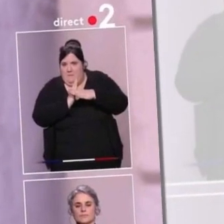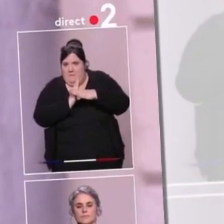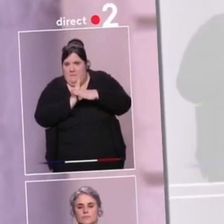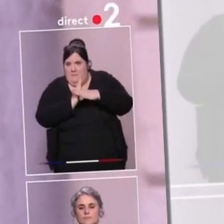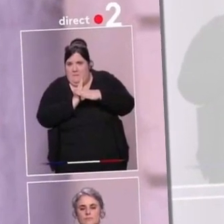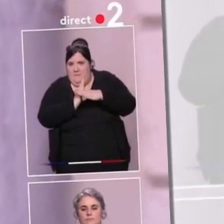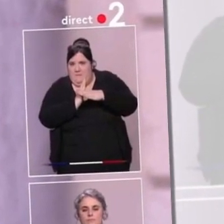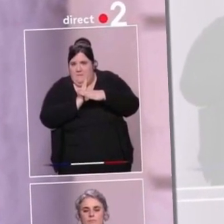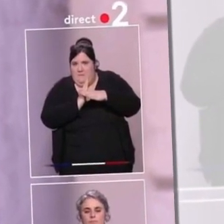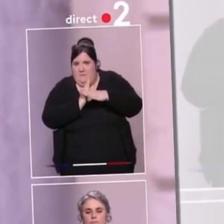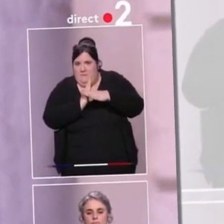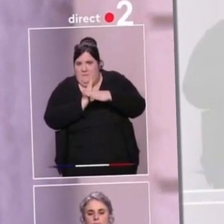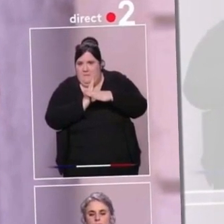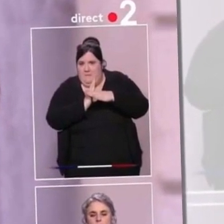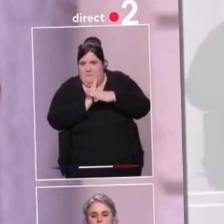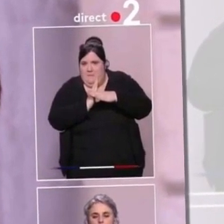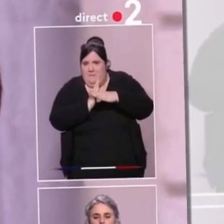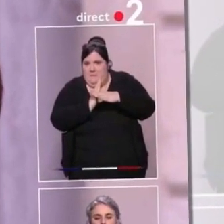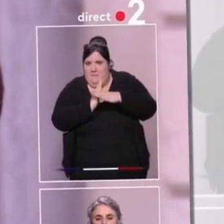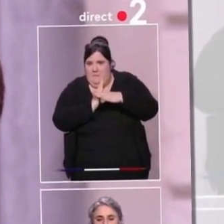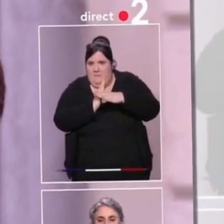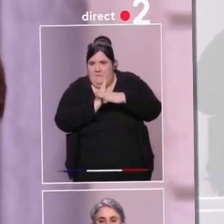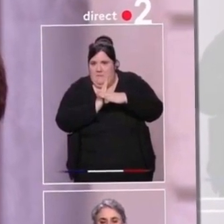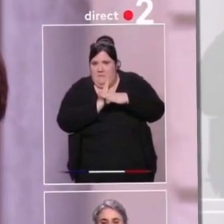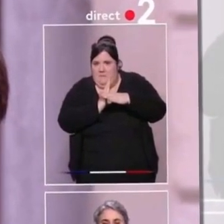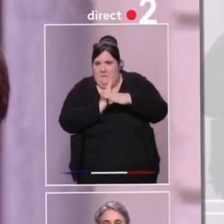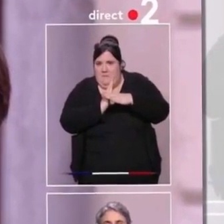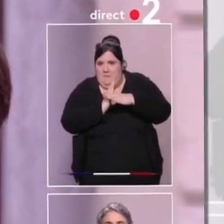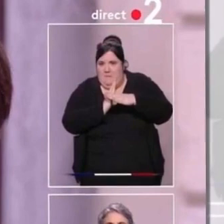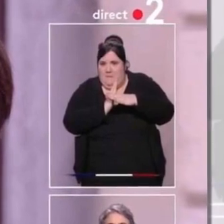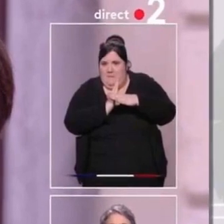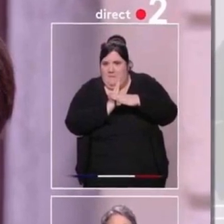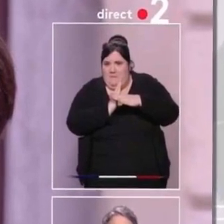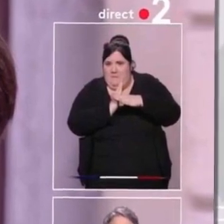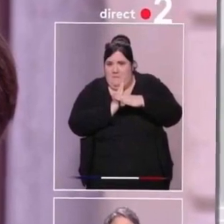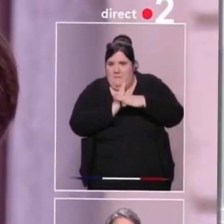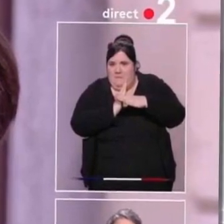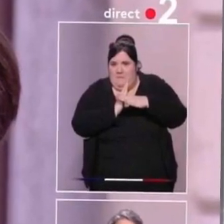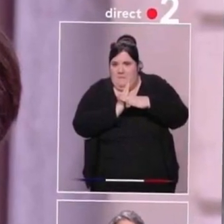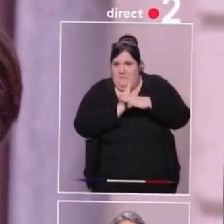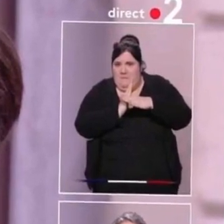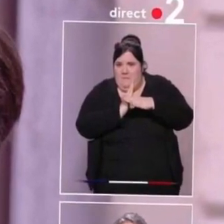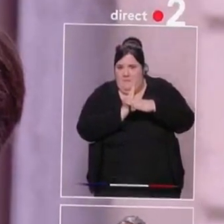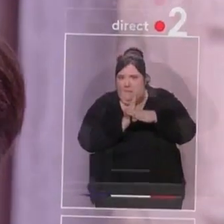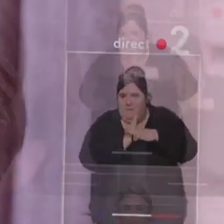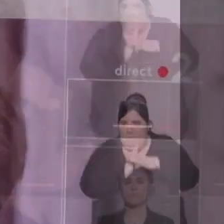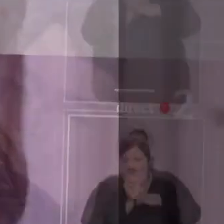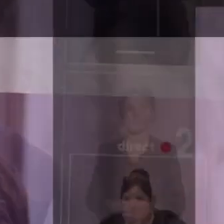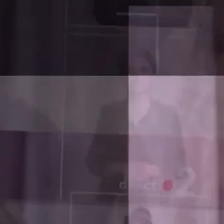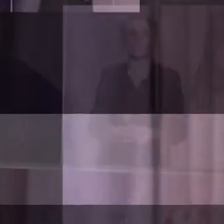Une jeune femme ose une autre hypothèse, Julianne Bugier en sueur de se retenir de lui casser la gueule, ça sera ma version des